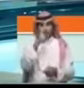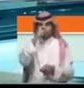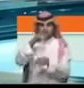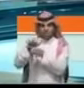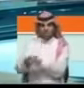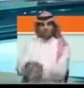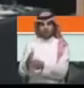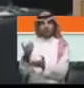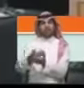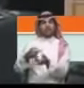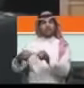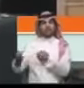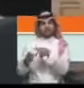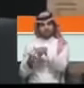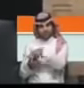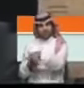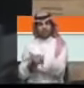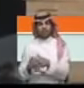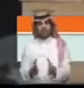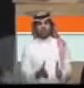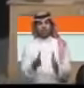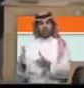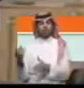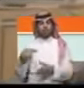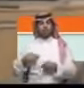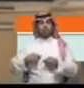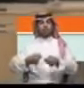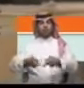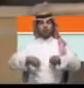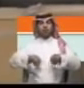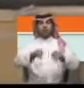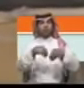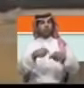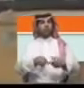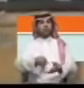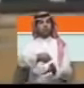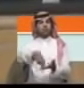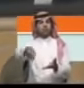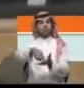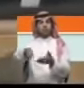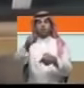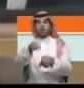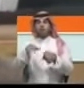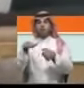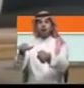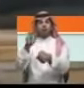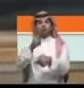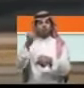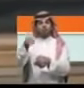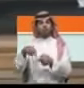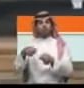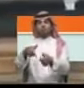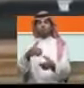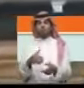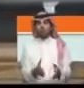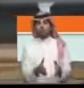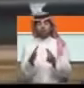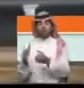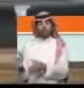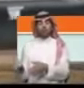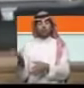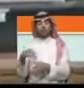اقتصادي أكبر، ولفت إلى أن طهران تنفق المليارات على دعم الموالين لها في المنطقة، وأن دولا عدة